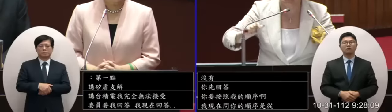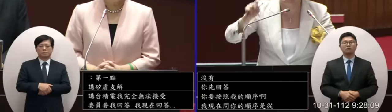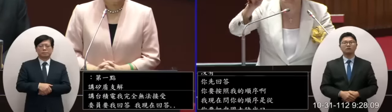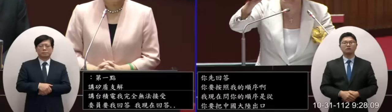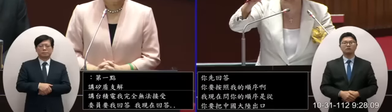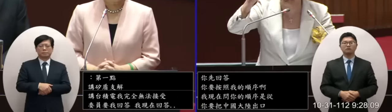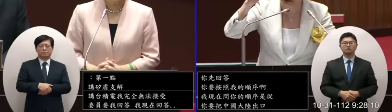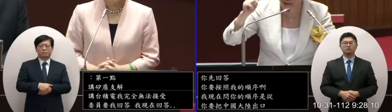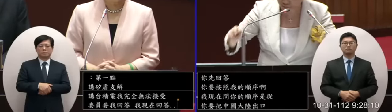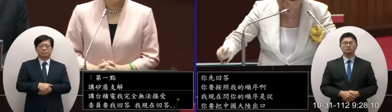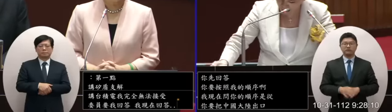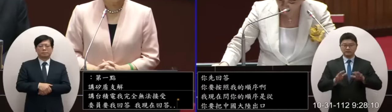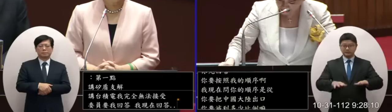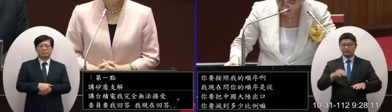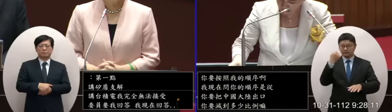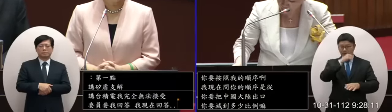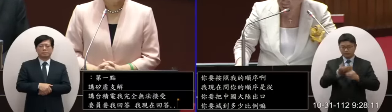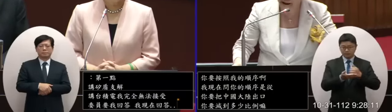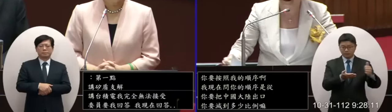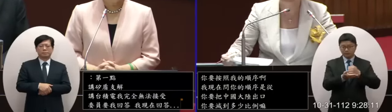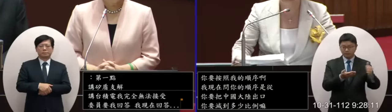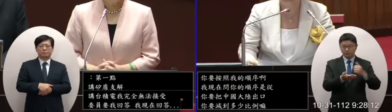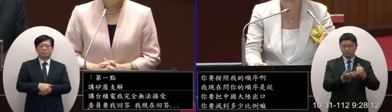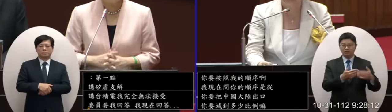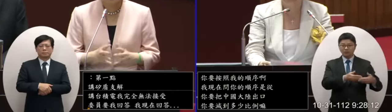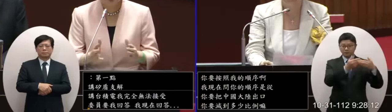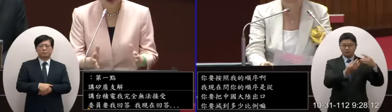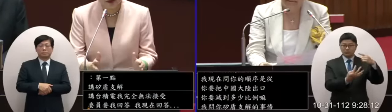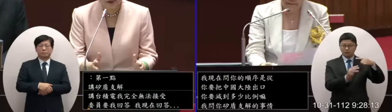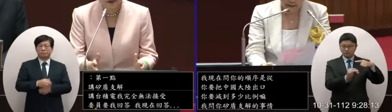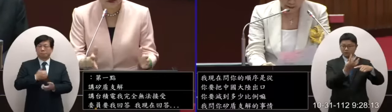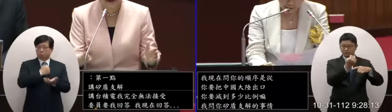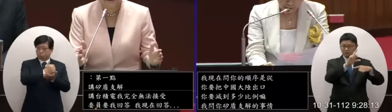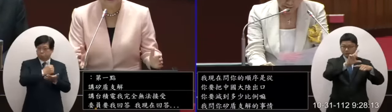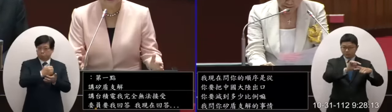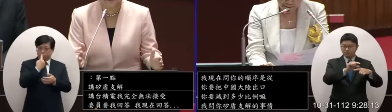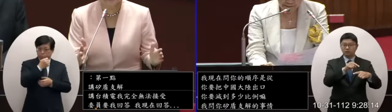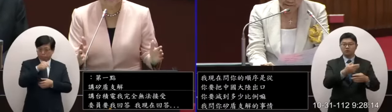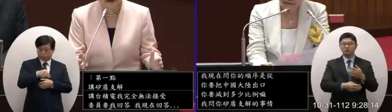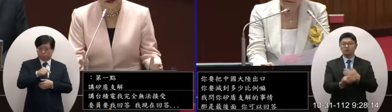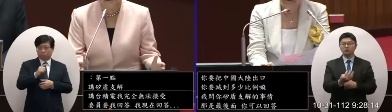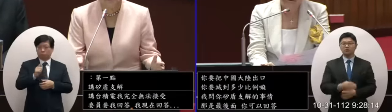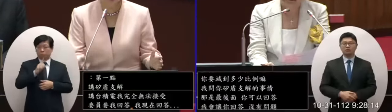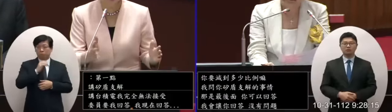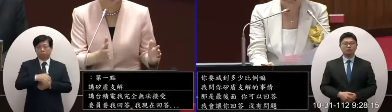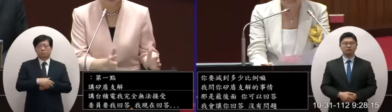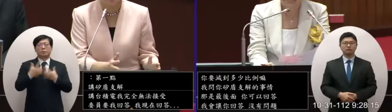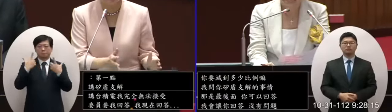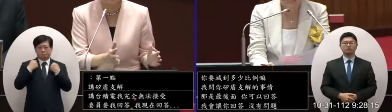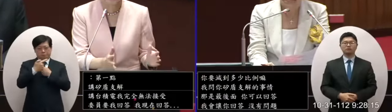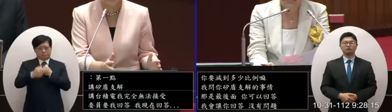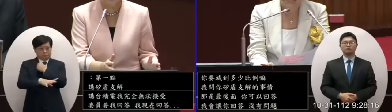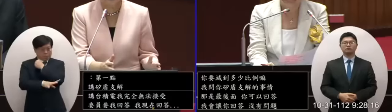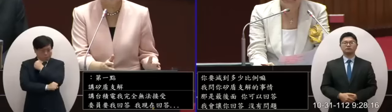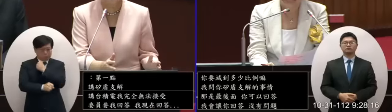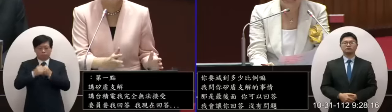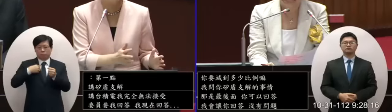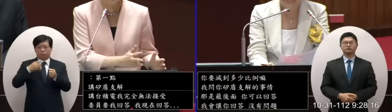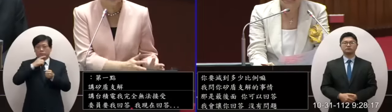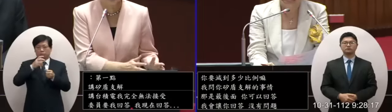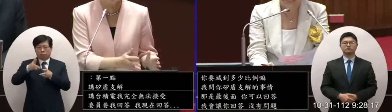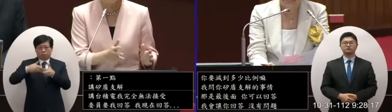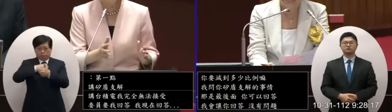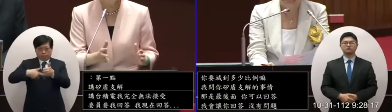是必须要讲，你现在出口的部分，你要把它减到多少比例？ 出口的部分，这是一个 fundamental 很重要的产业